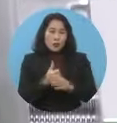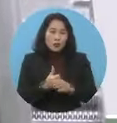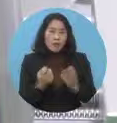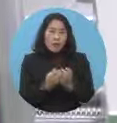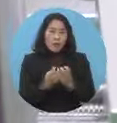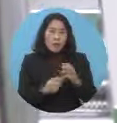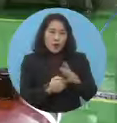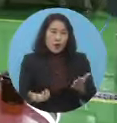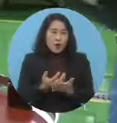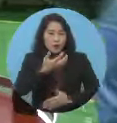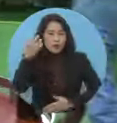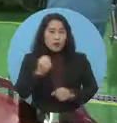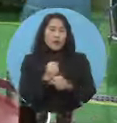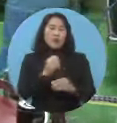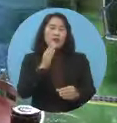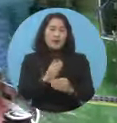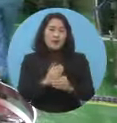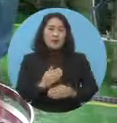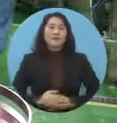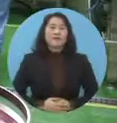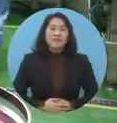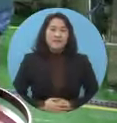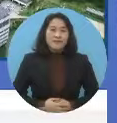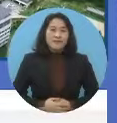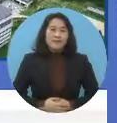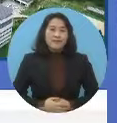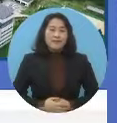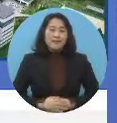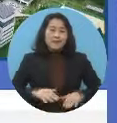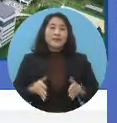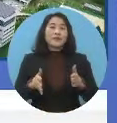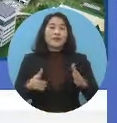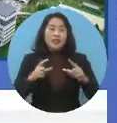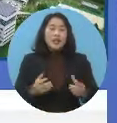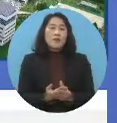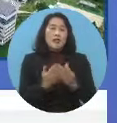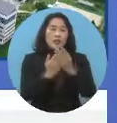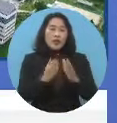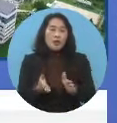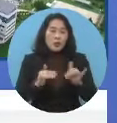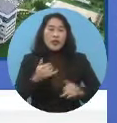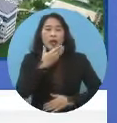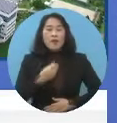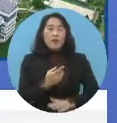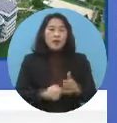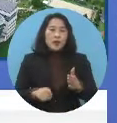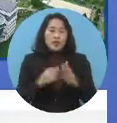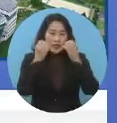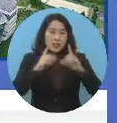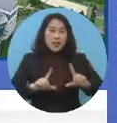생명의 땅 으뜸 전남 도정뉴스 김동진 입니다 전라남도가 지역 발전과 도민의 행복을 위해